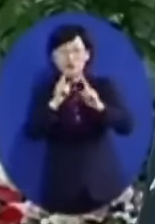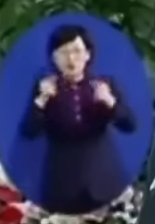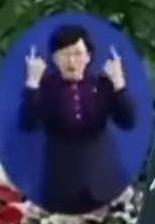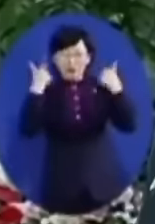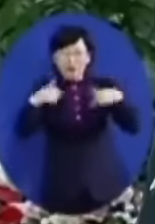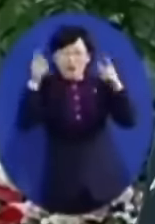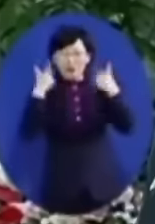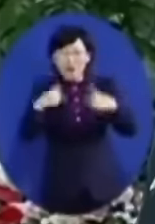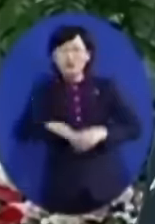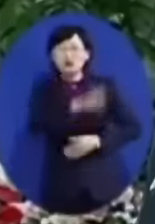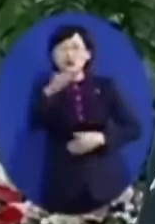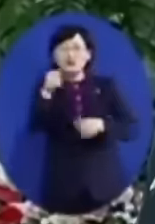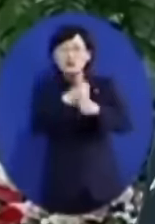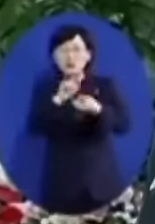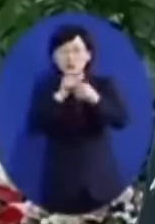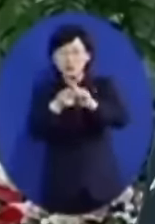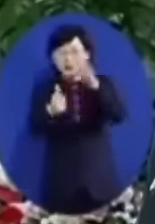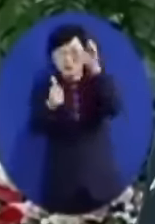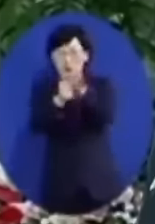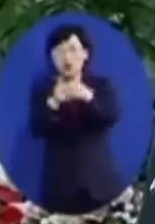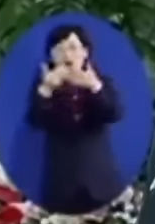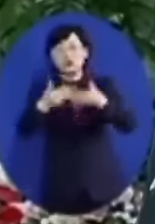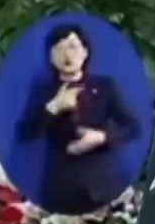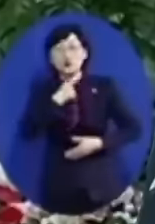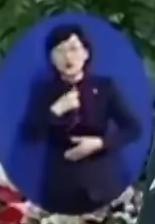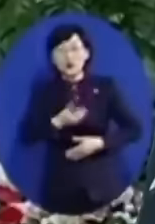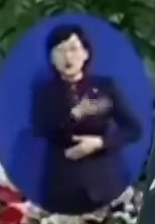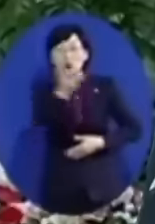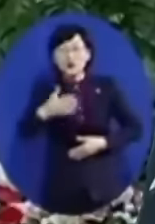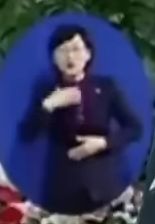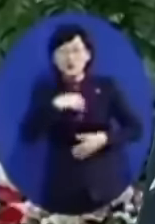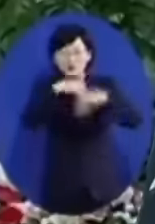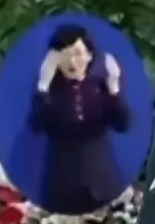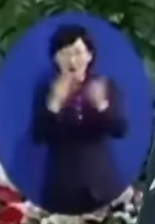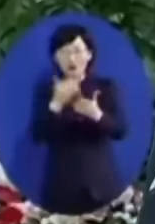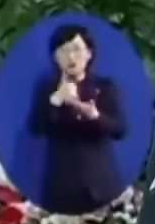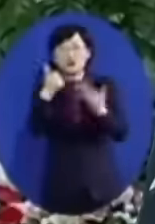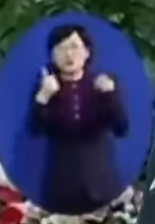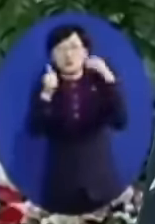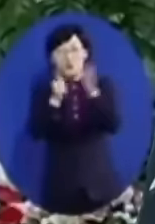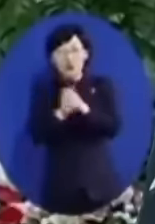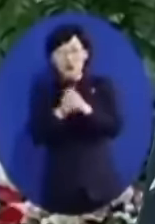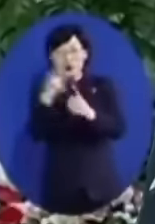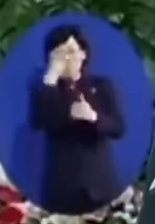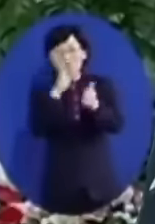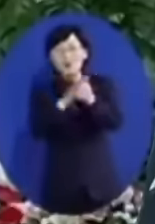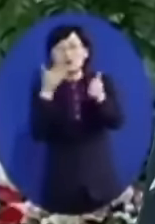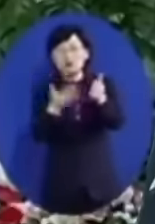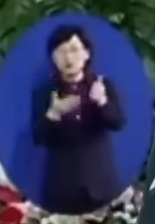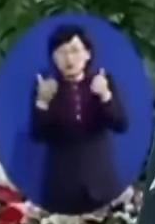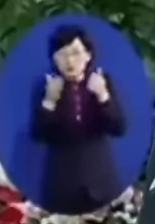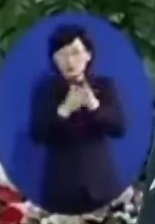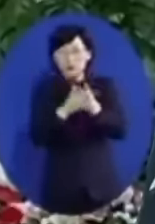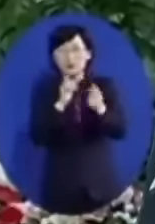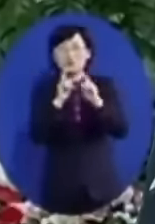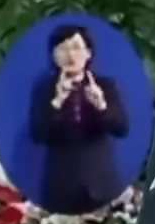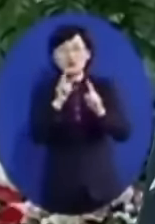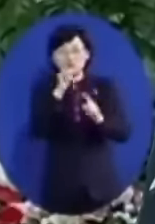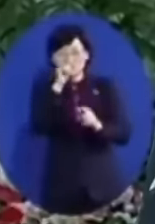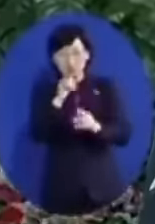짐을 지기를 원하시고 너희 염려를 다 주께 맡기라 이는 그가 너를 돌봐주신다고 말하셨습니다.